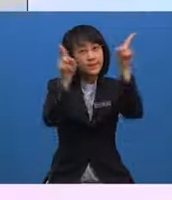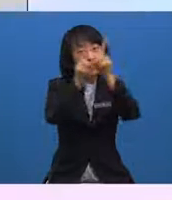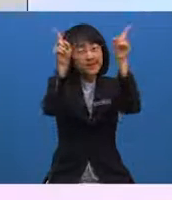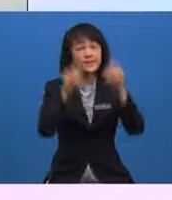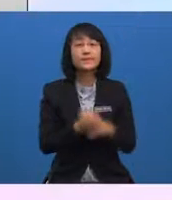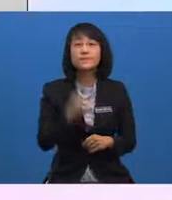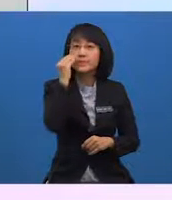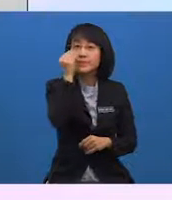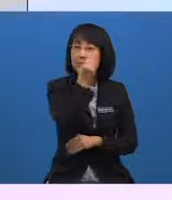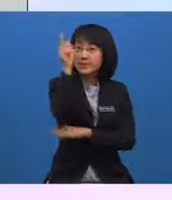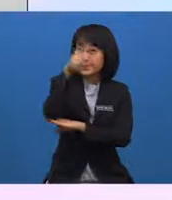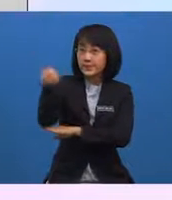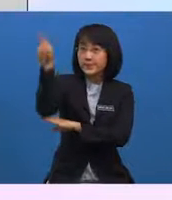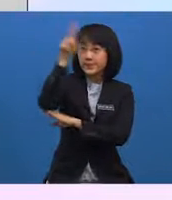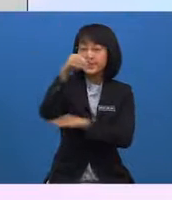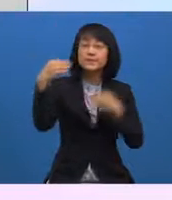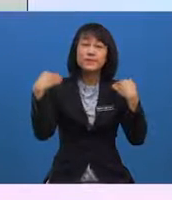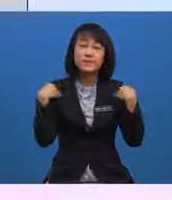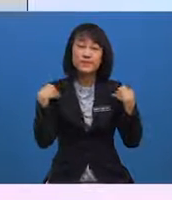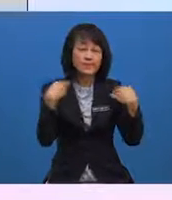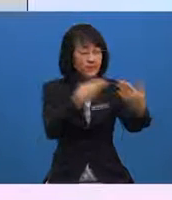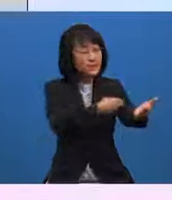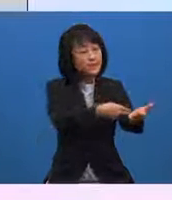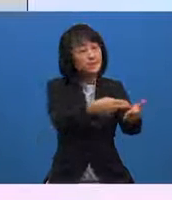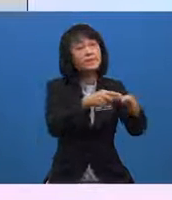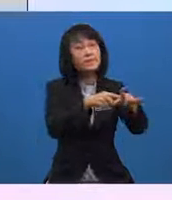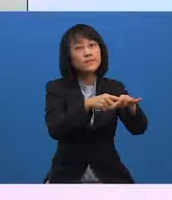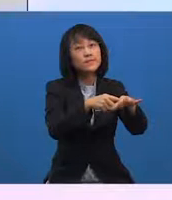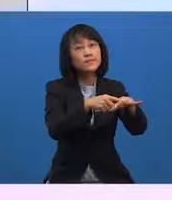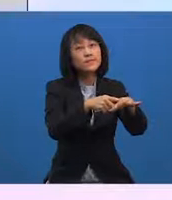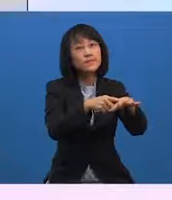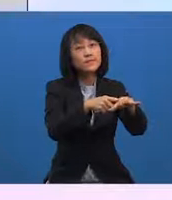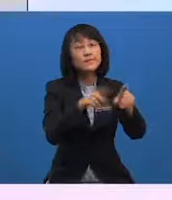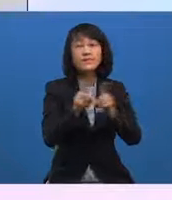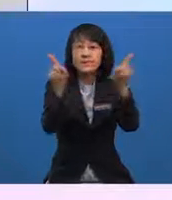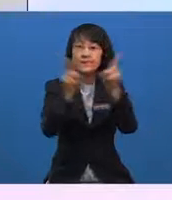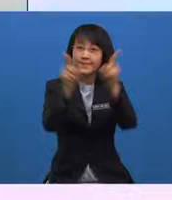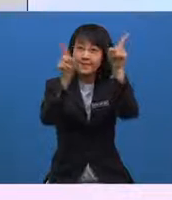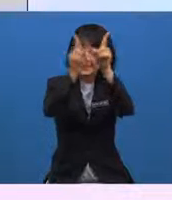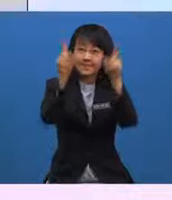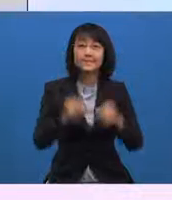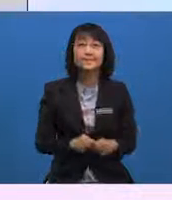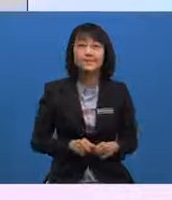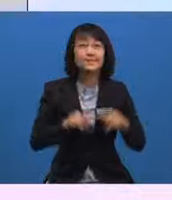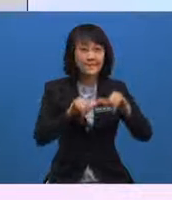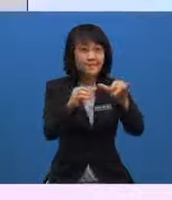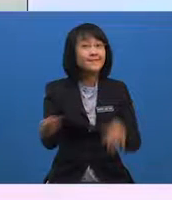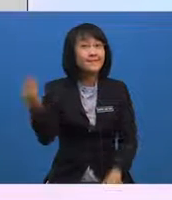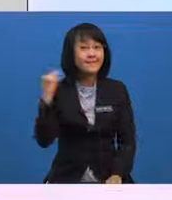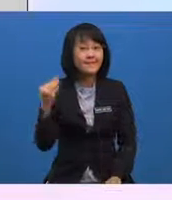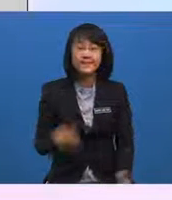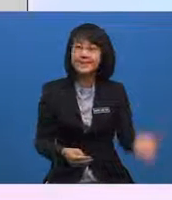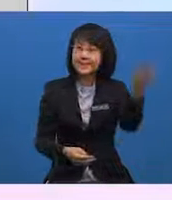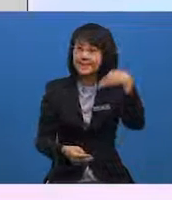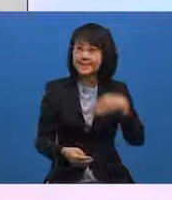juga mempunyai urat daun jejala. Masih bersemangat? Ayuh kita ke soalan